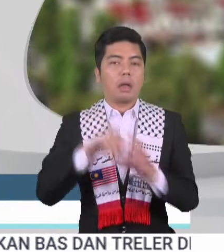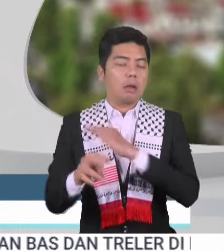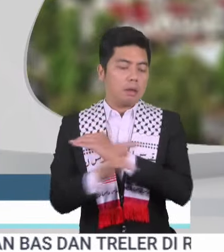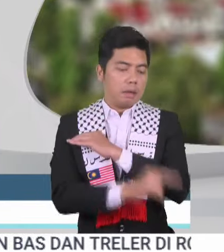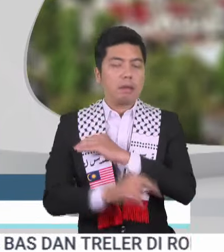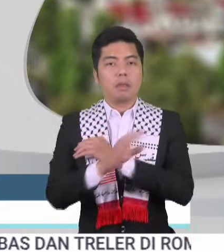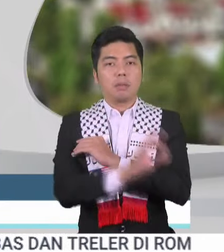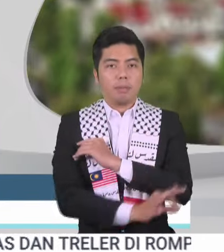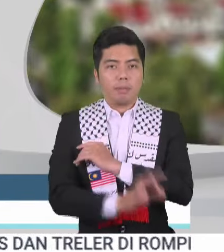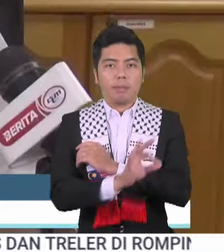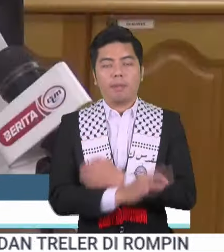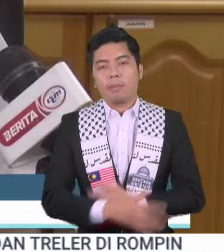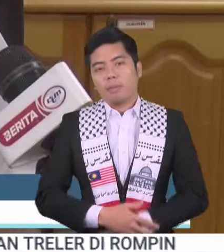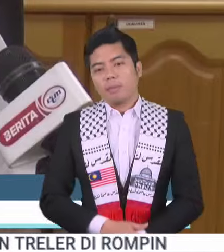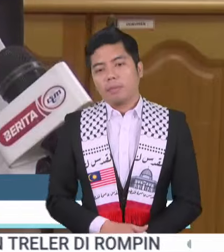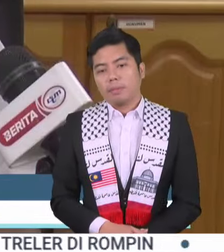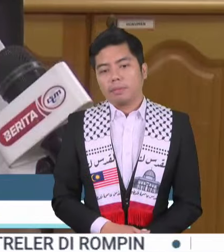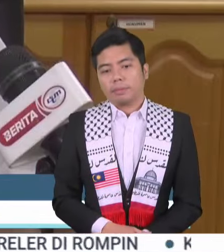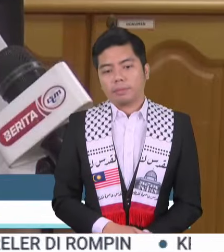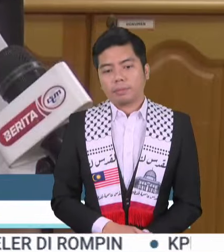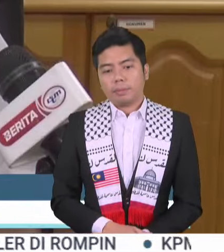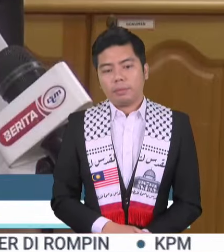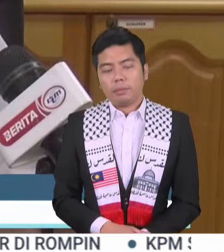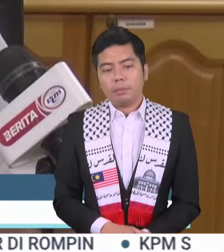Negeri Sembilan.